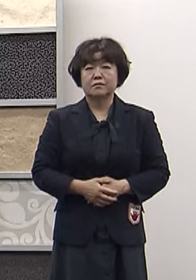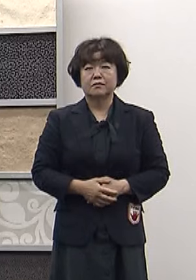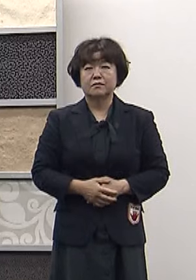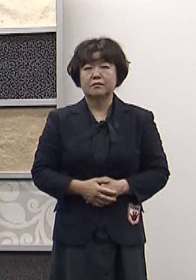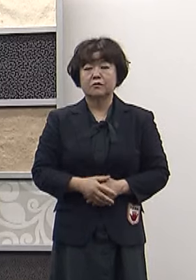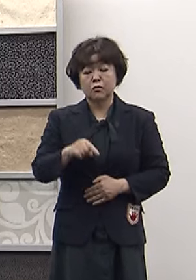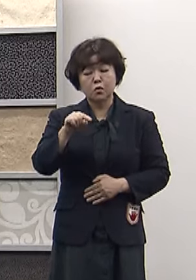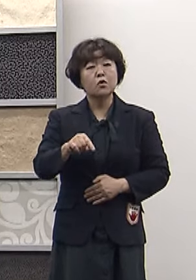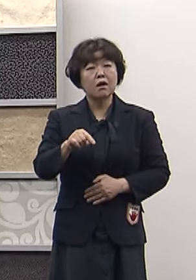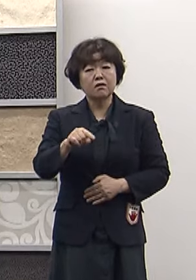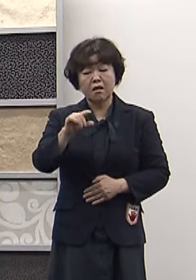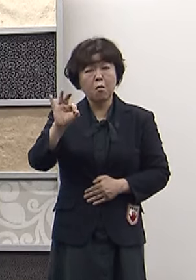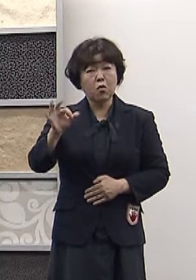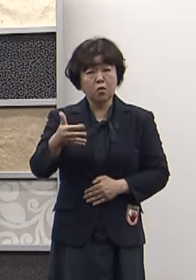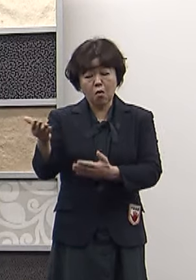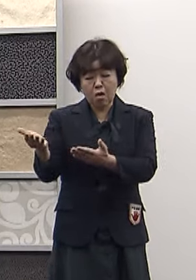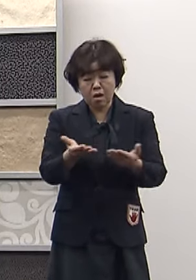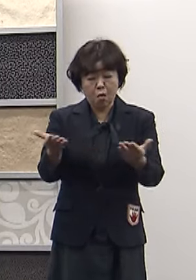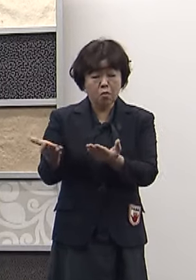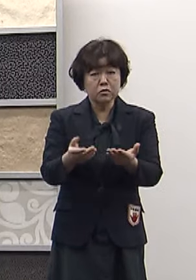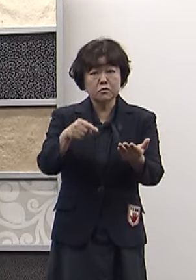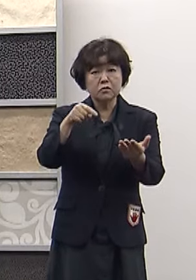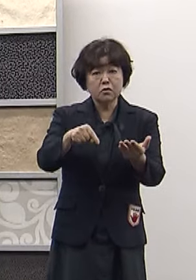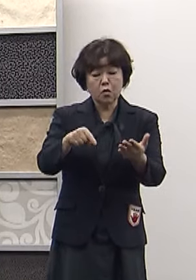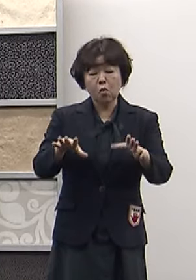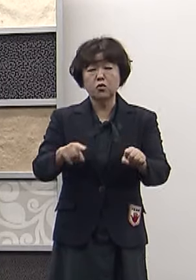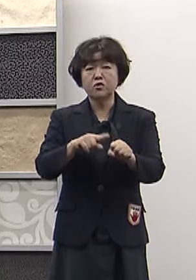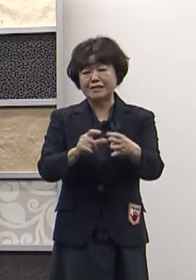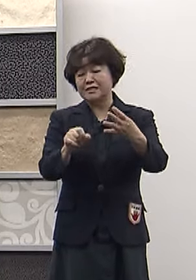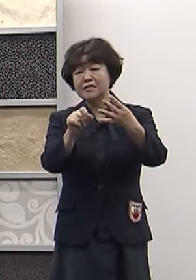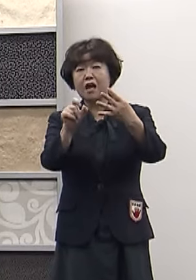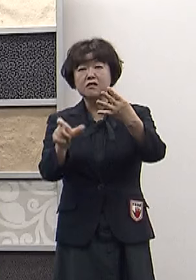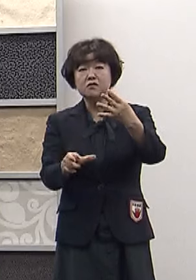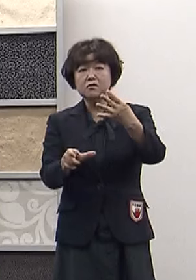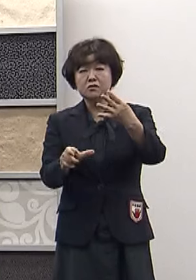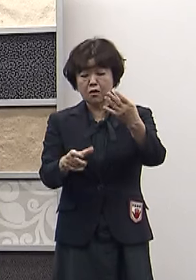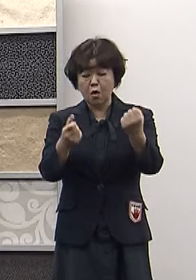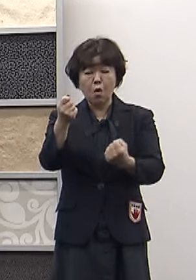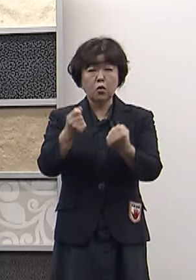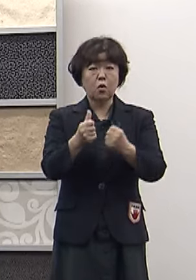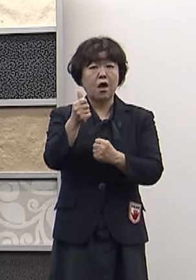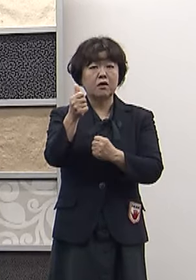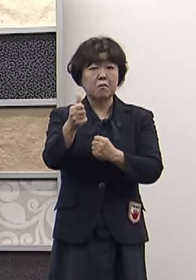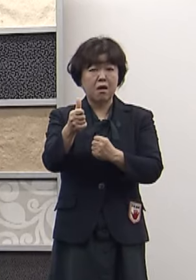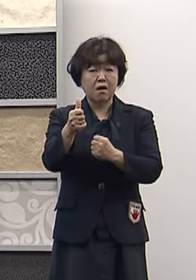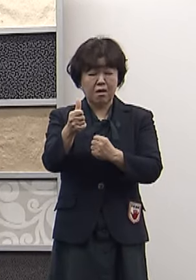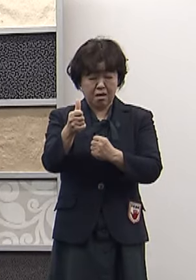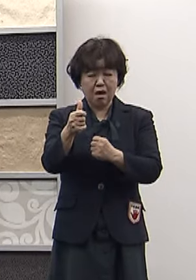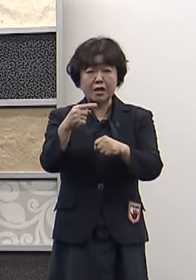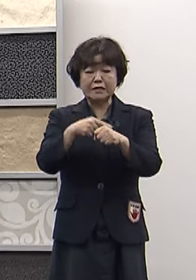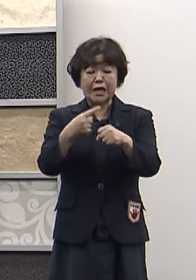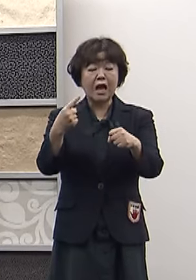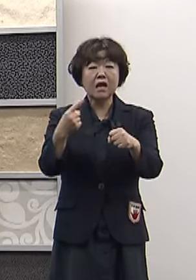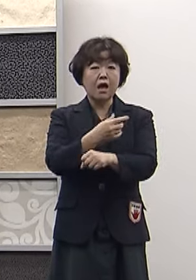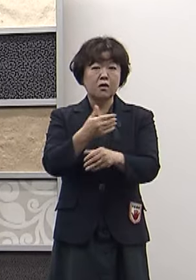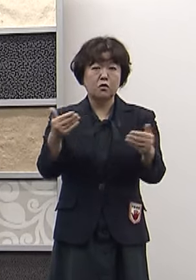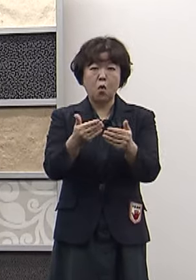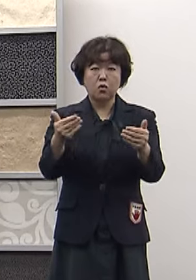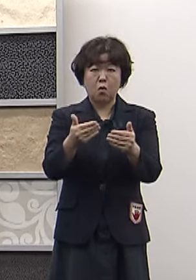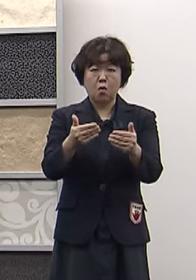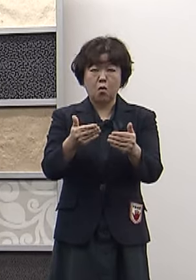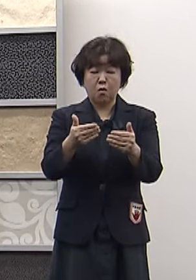特に物流業界におきましては、今年4月に適用されましたドライバーの時間外労働の上限規制によりまして、輸